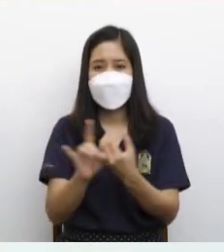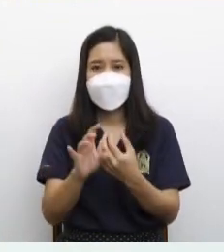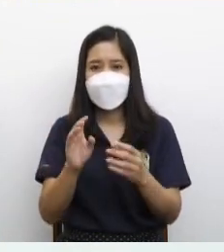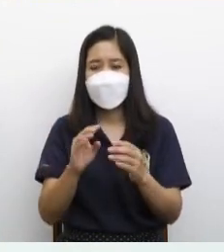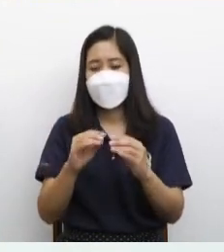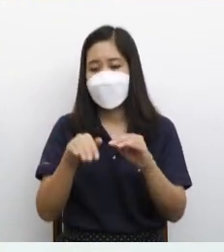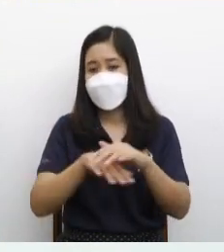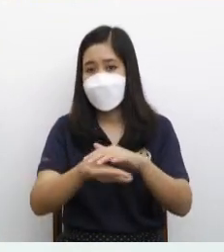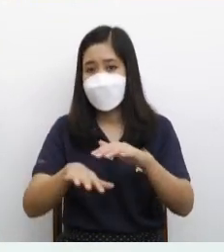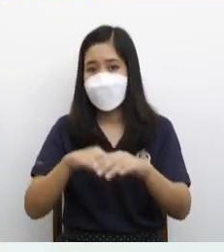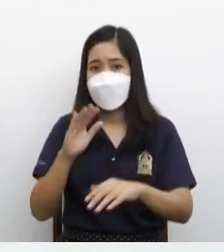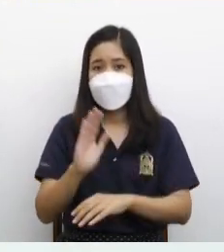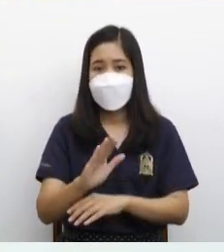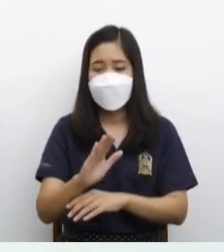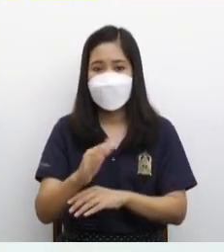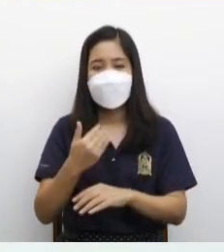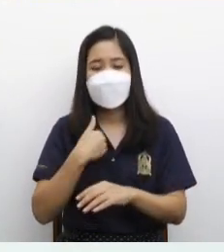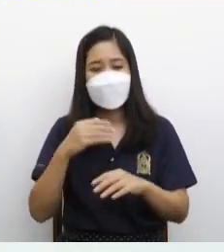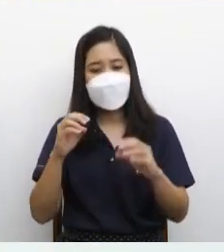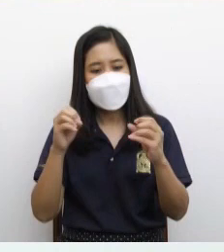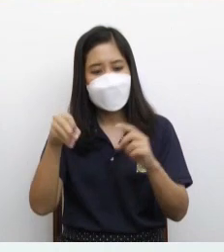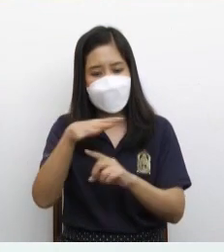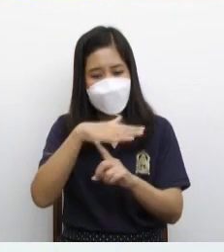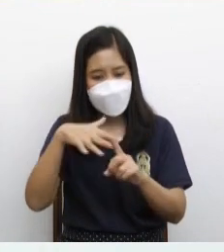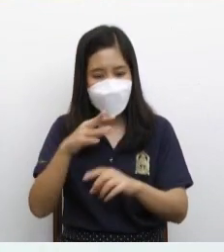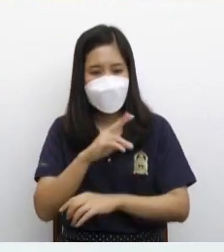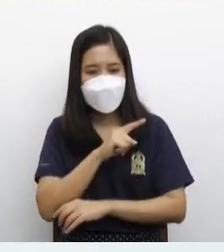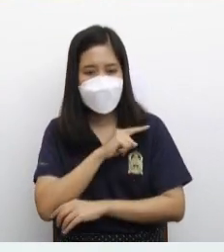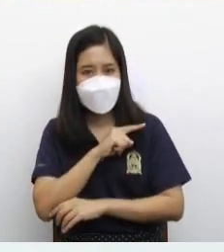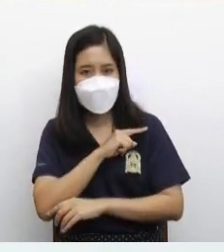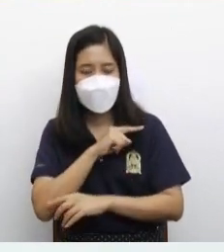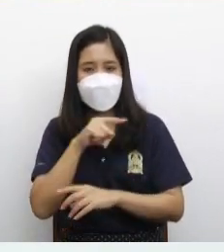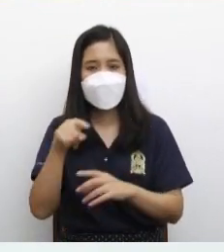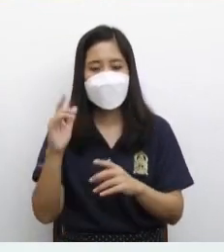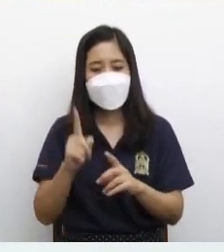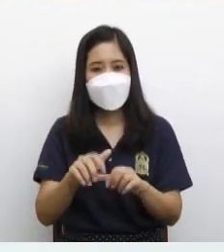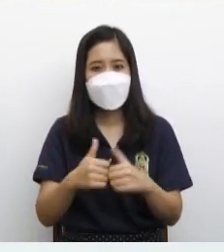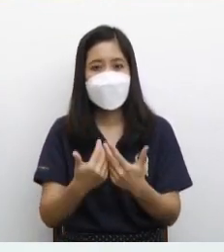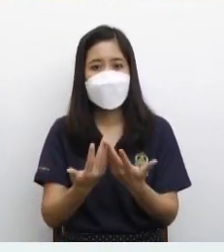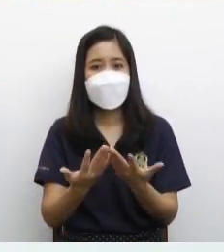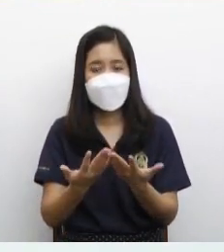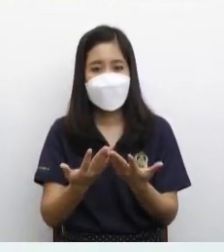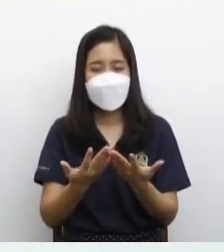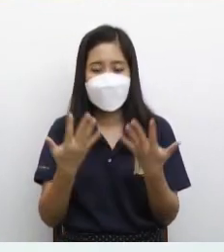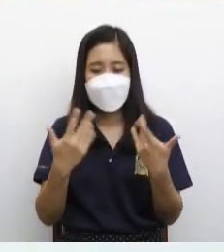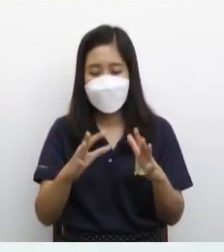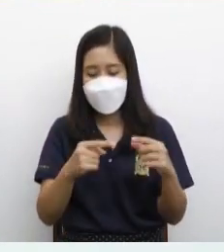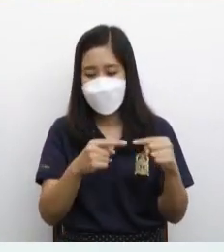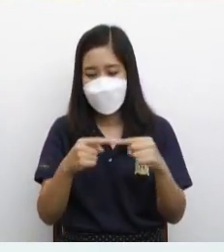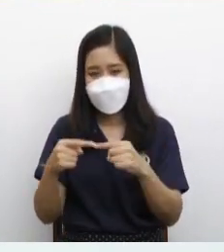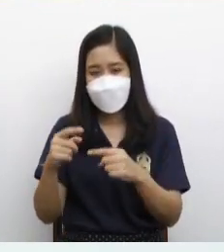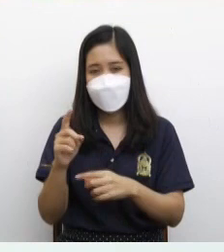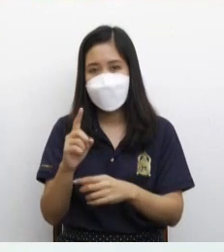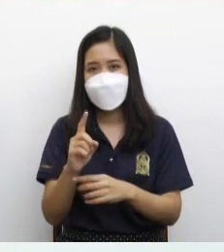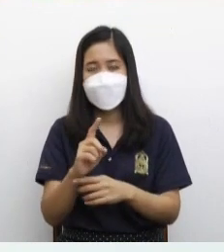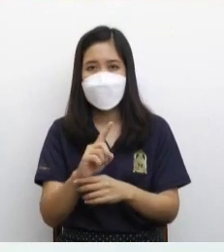ให้เขาเกิดไม่ว่าจะเป็นเรื่องระเบียบวินัยความรับผิดชอบตลอดจนการมีจิตอาสารวมถึงการมีแรงบันดาลใจต่าง